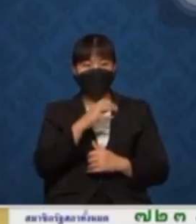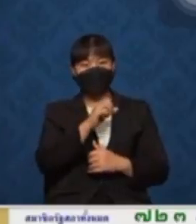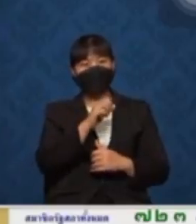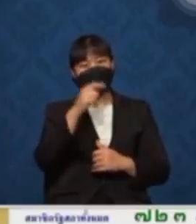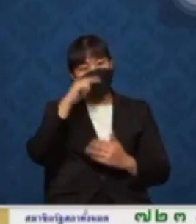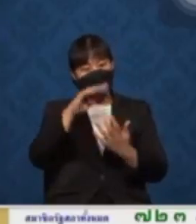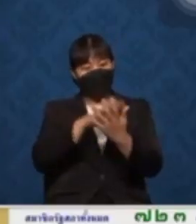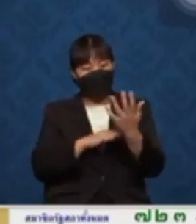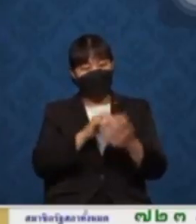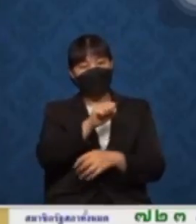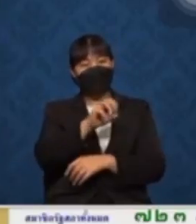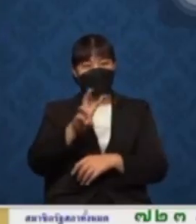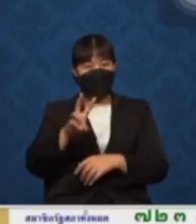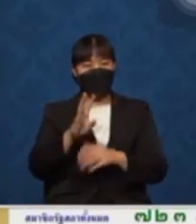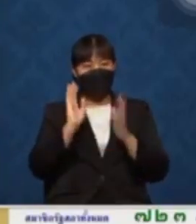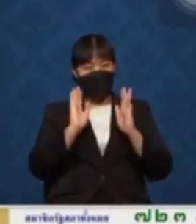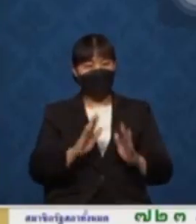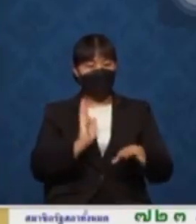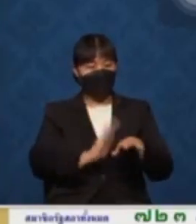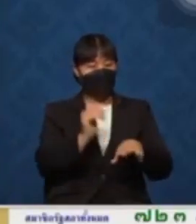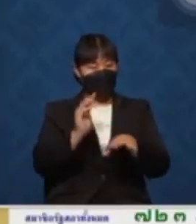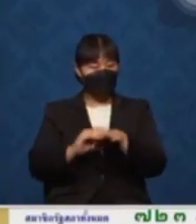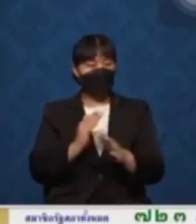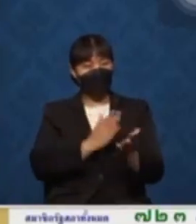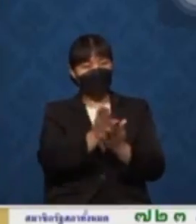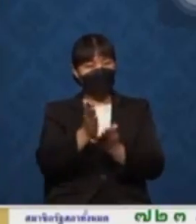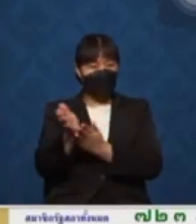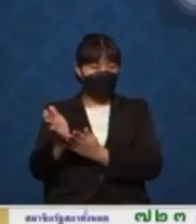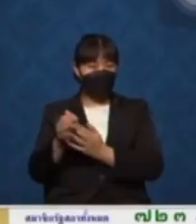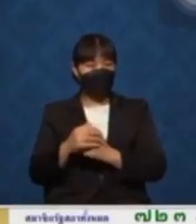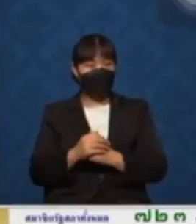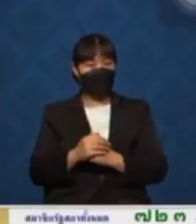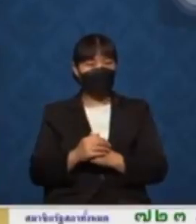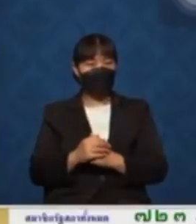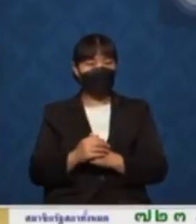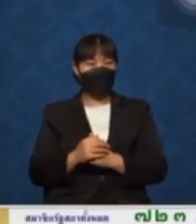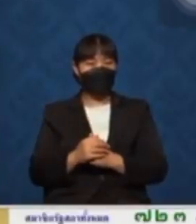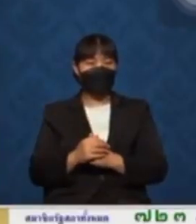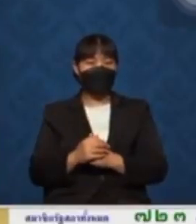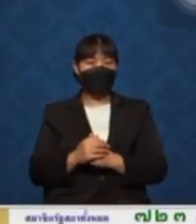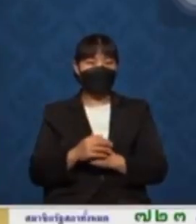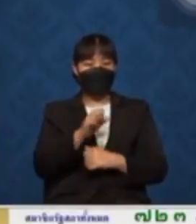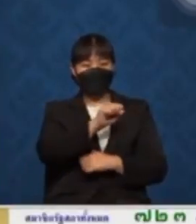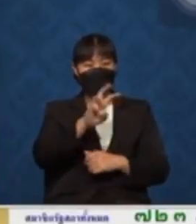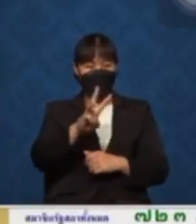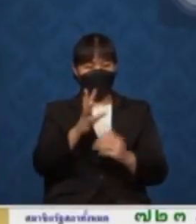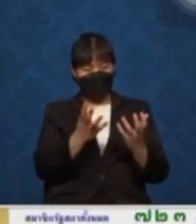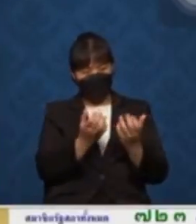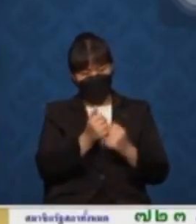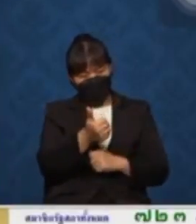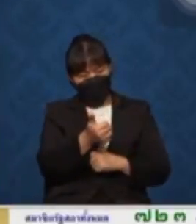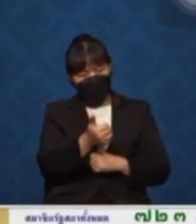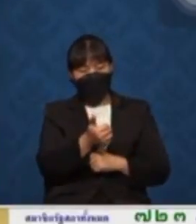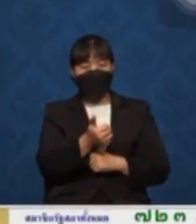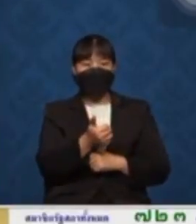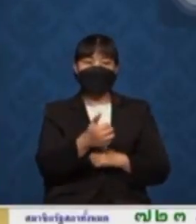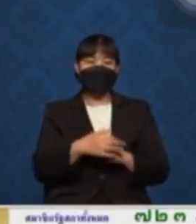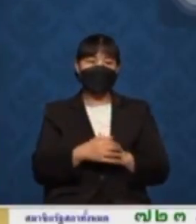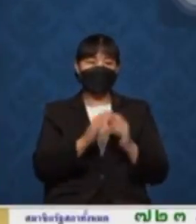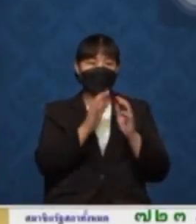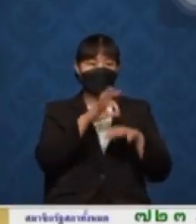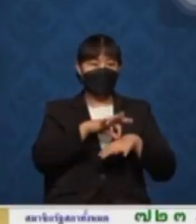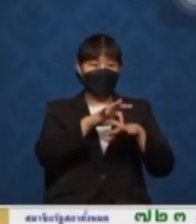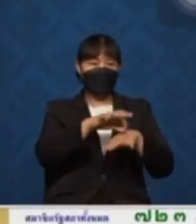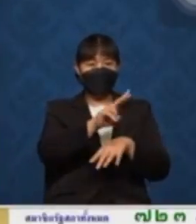พื่อเปิดพื้นที่ผู้เชี่ยวชาญจากแต่ละสาขาวิชาชีพและท่านรับได้ยังไงครับกับวุฒิสภาปัจจุบันที่ใน250คนนะครับ